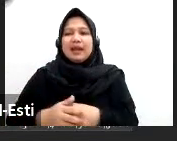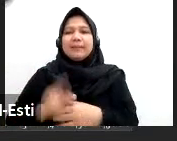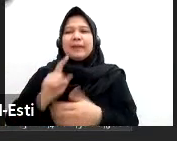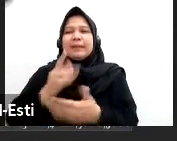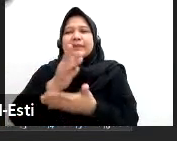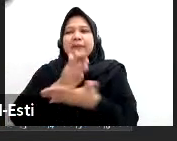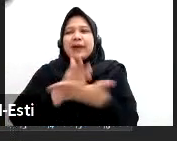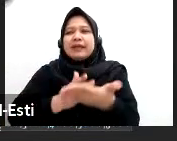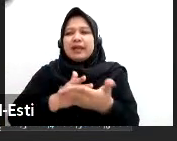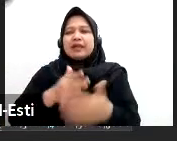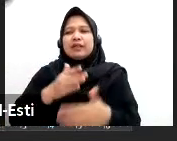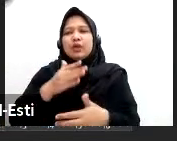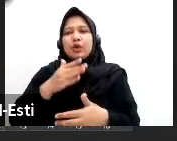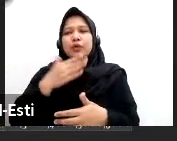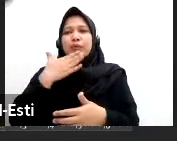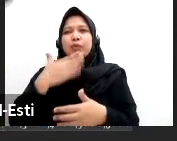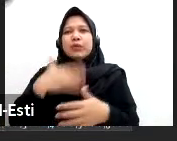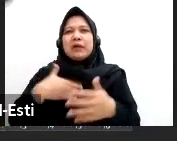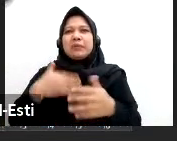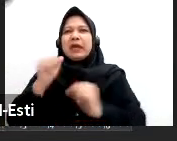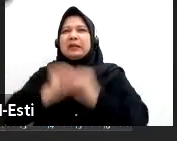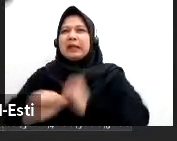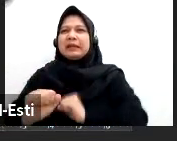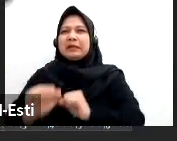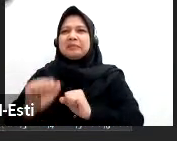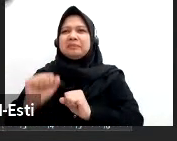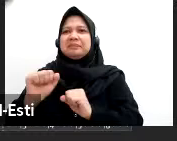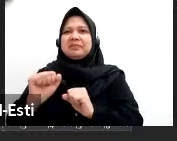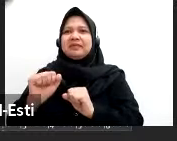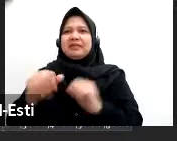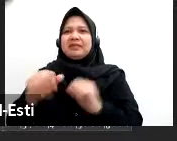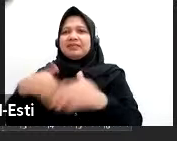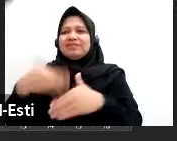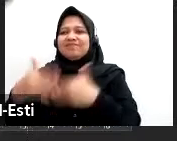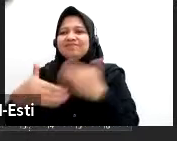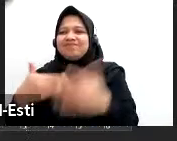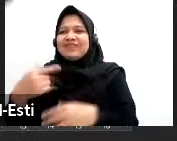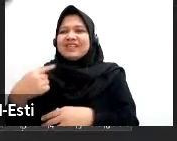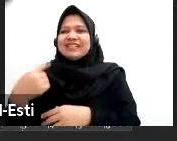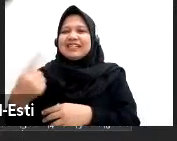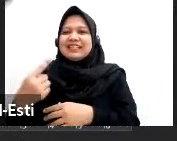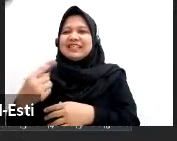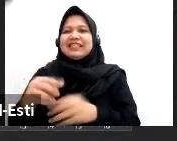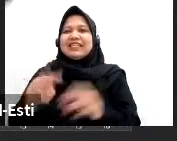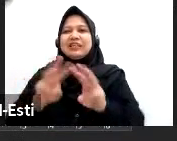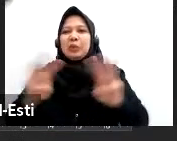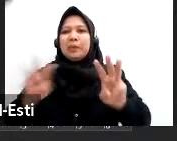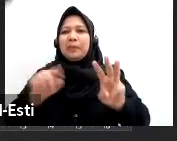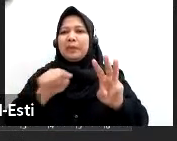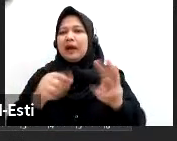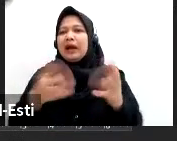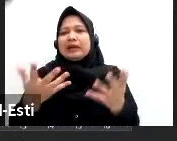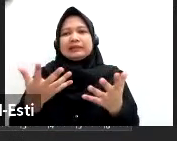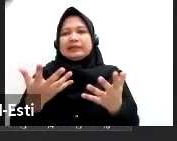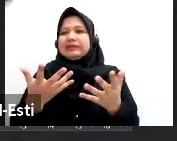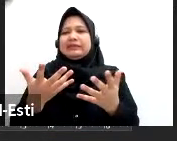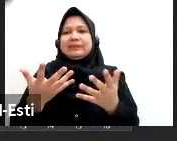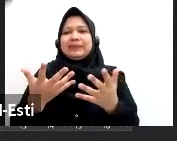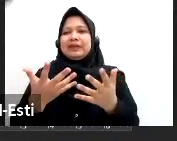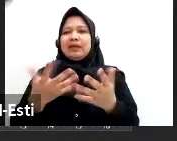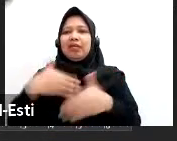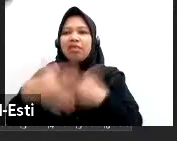acara beracara sendiri jadi portal ini agak mati suri jadinya terkait juga dengan